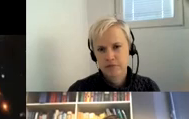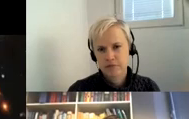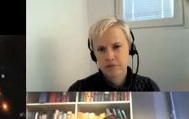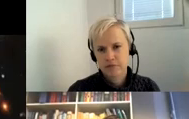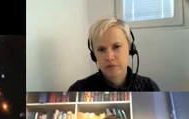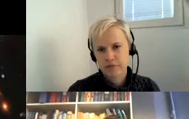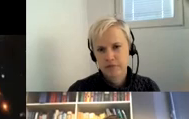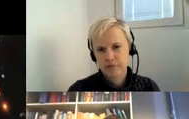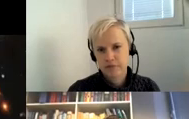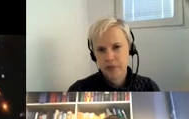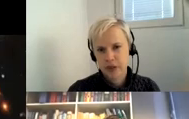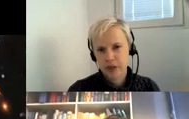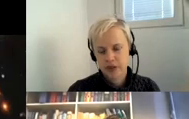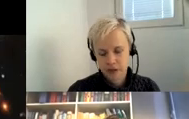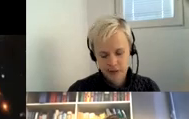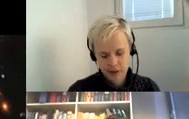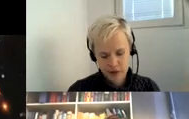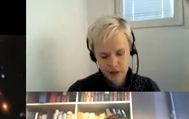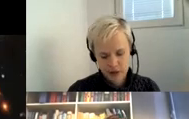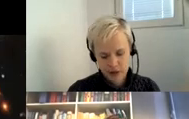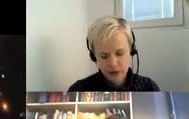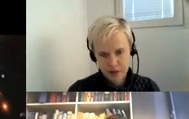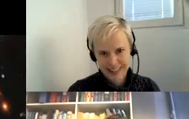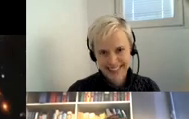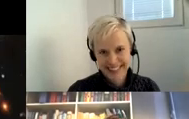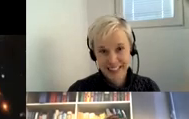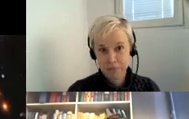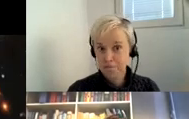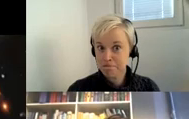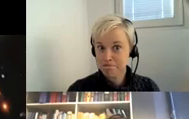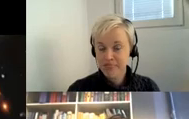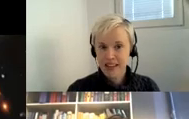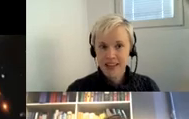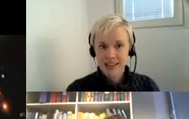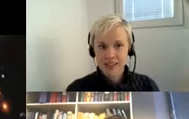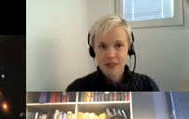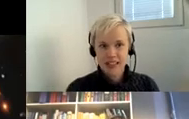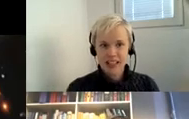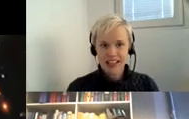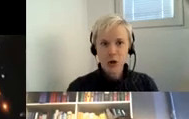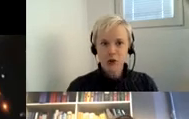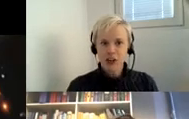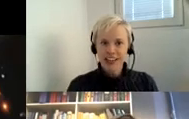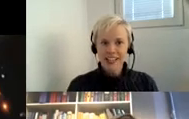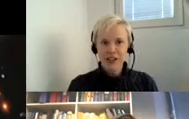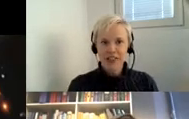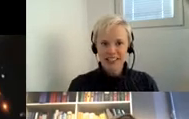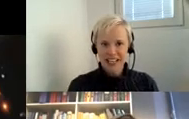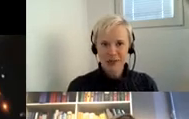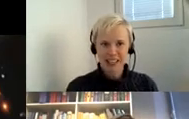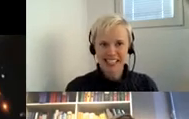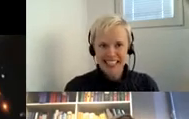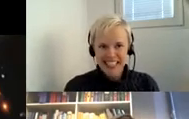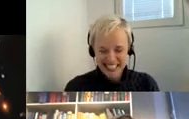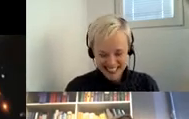toimii vastakkaiseen suuntaan. Aivan. Ja olisiko tämä ollut se, mitä kysyjä ajo takaa? En tiedä. Toivotaan niin, koska